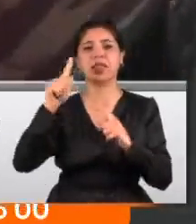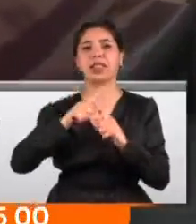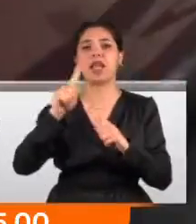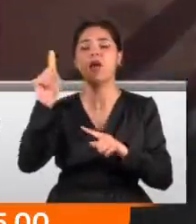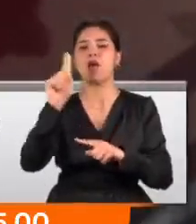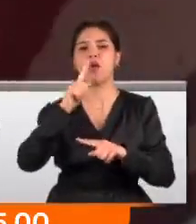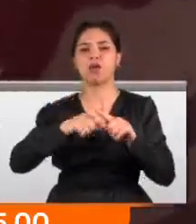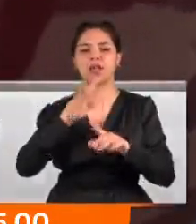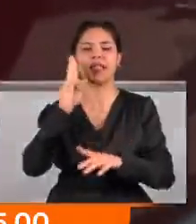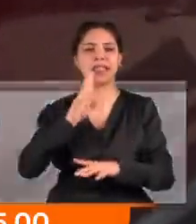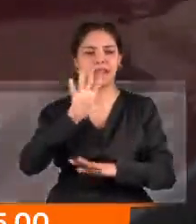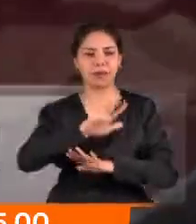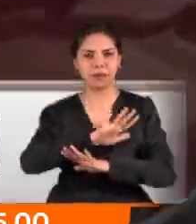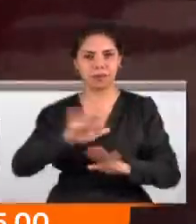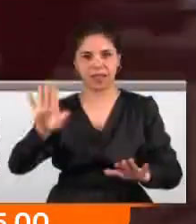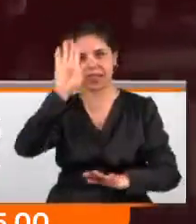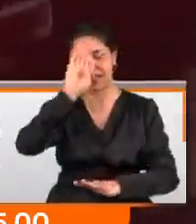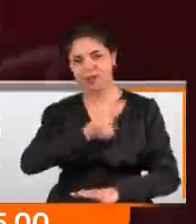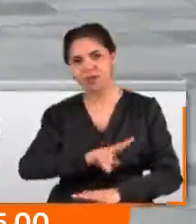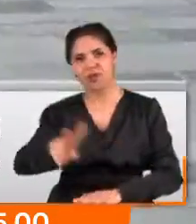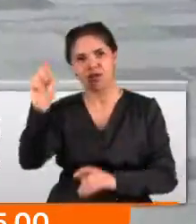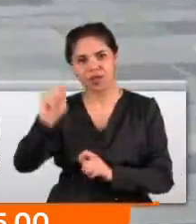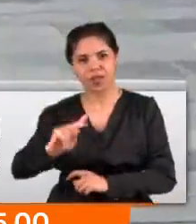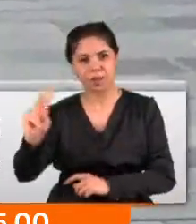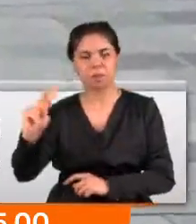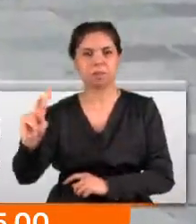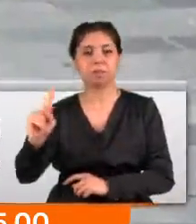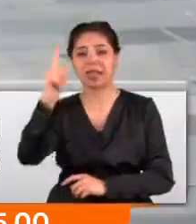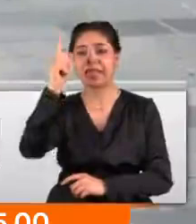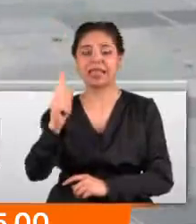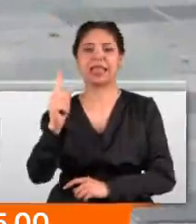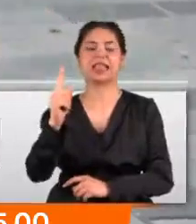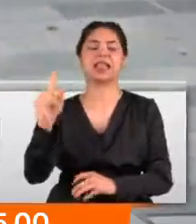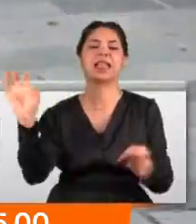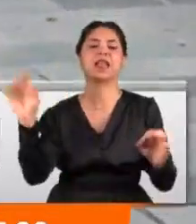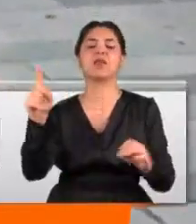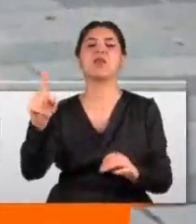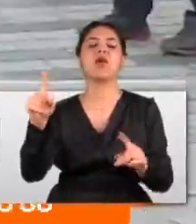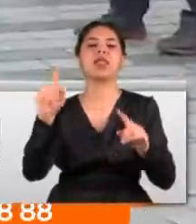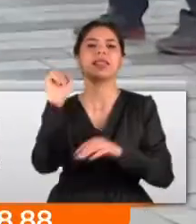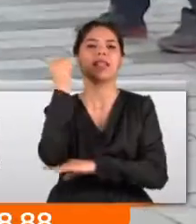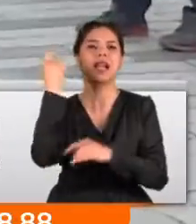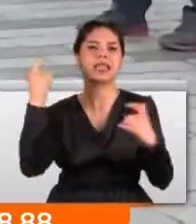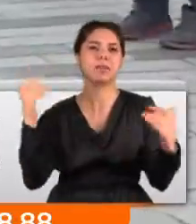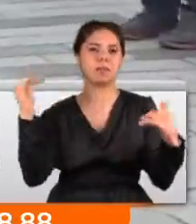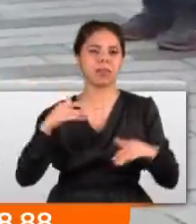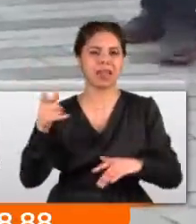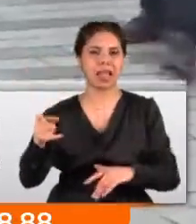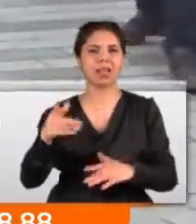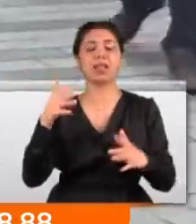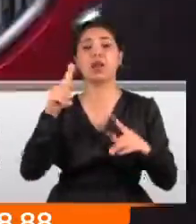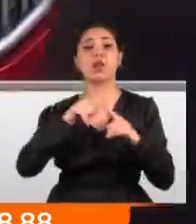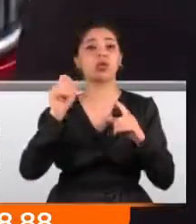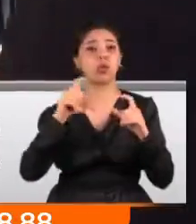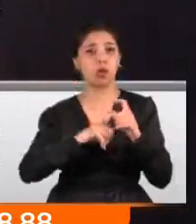T-10X'i temizledikten sonra İstanbul'a doğru yola çıktı bakan. İlk durak İstiklal Caddesi oldu. Toga yine büyük